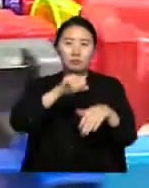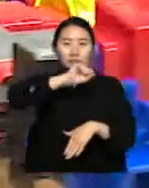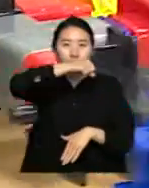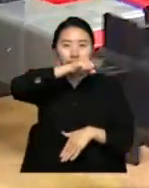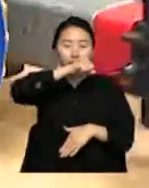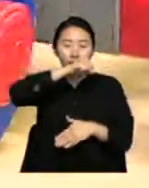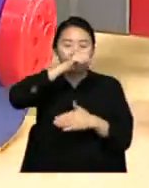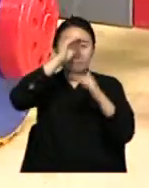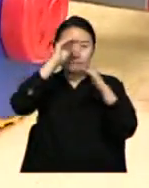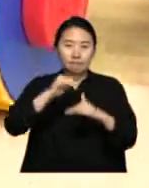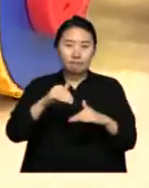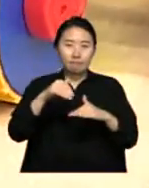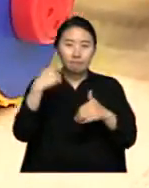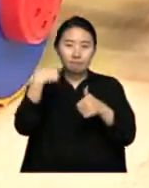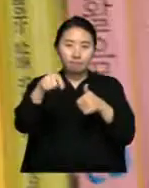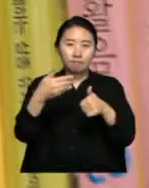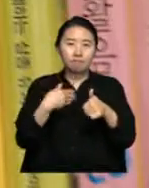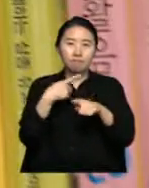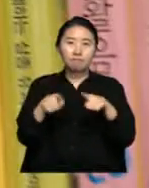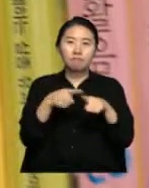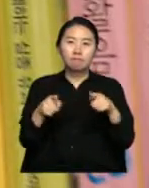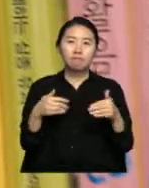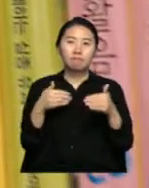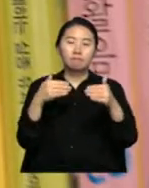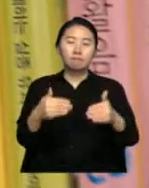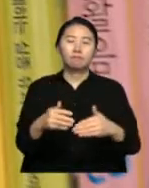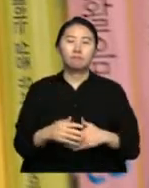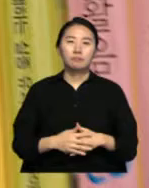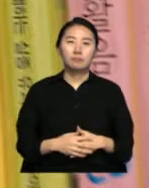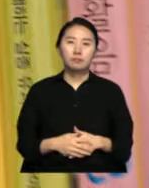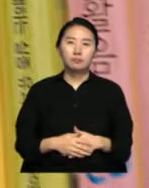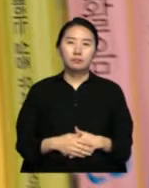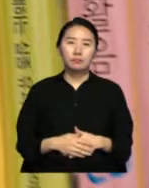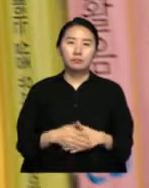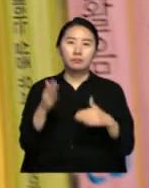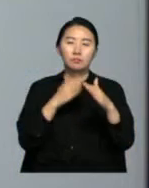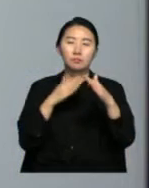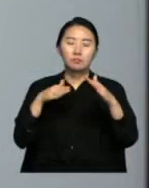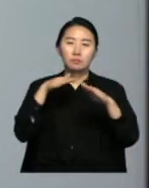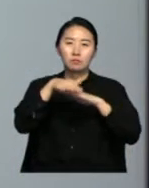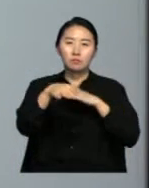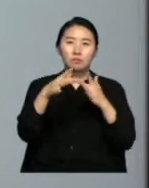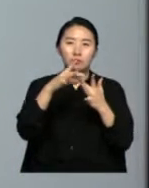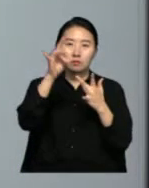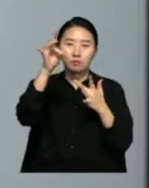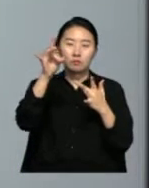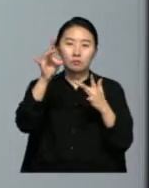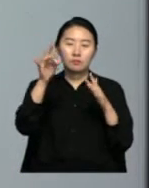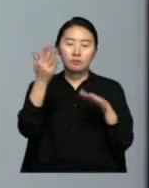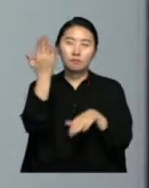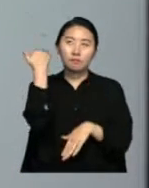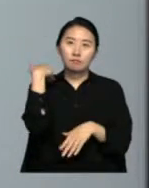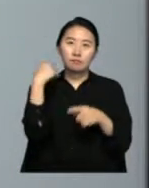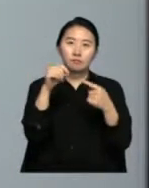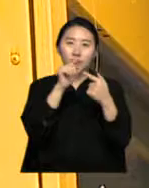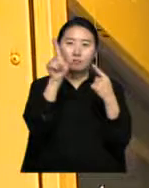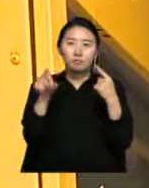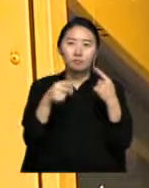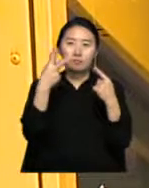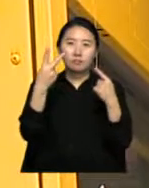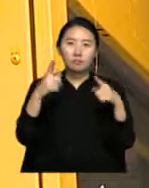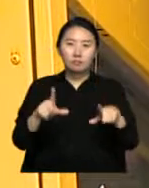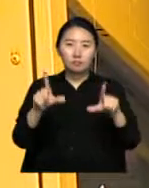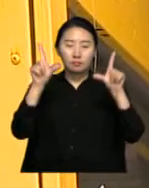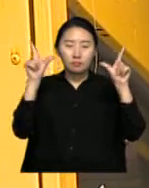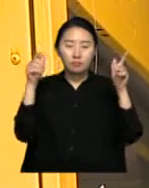업무 컨설팅을 시행하고 평가를 진행해야 합니다. 공영형 유치원으로 선정된 곳은 지난 1월 2일부터